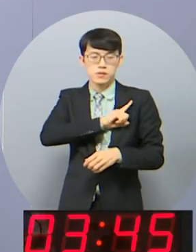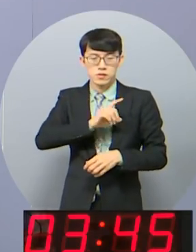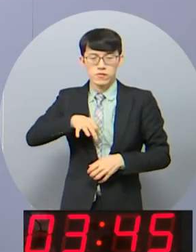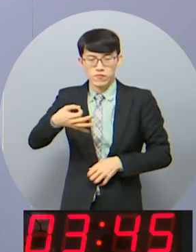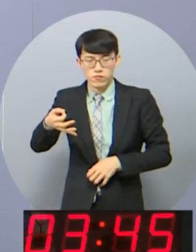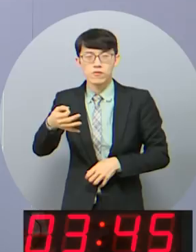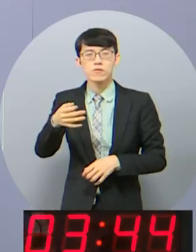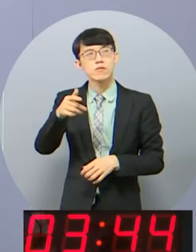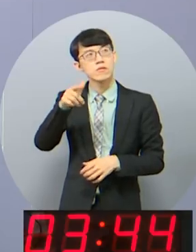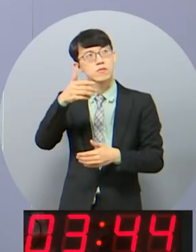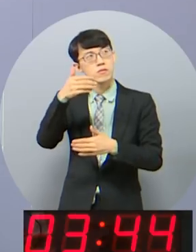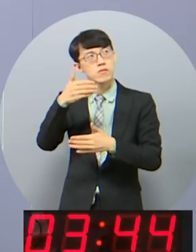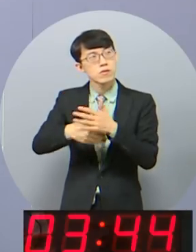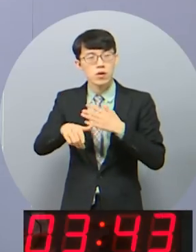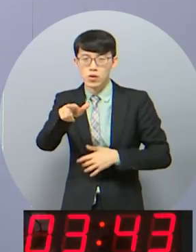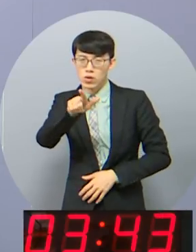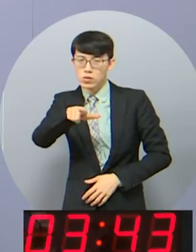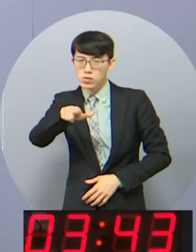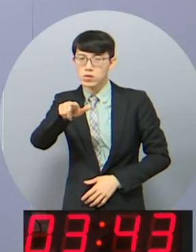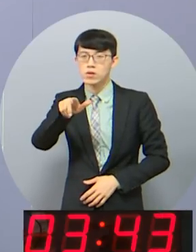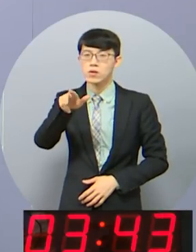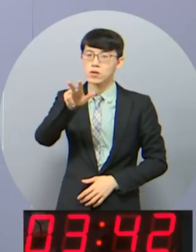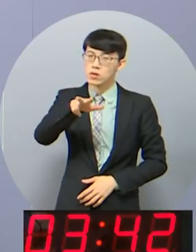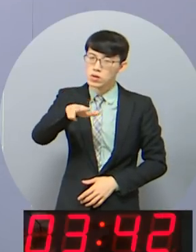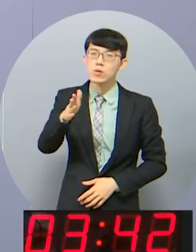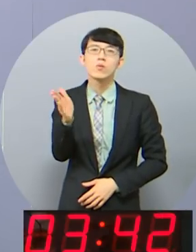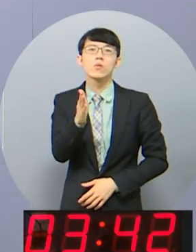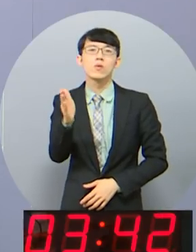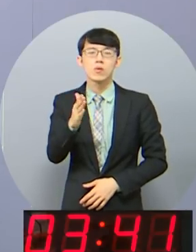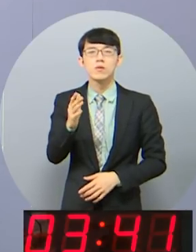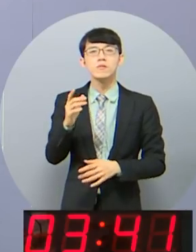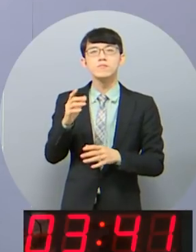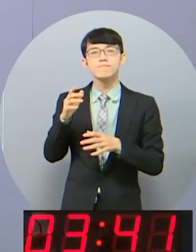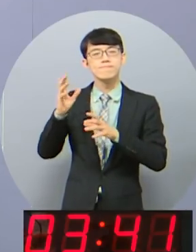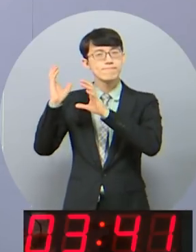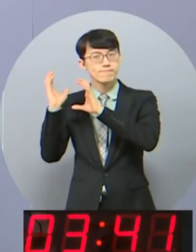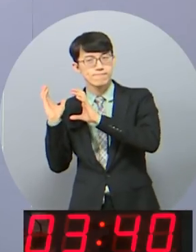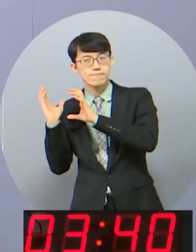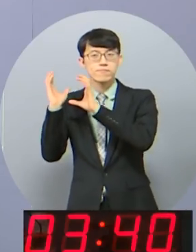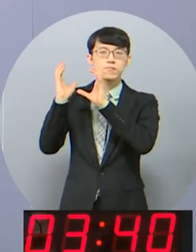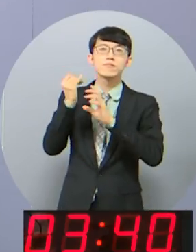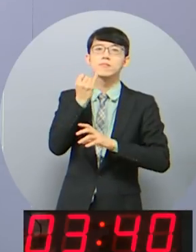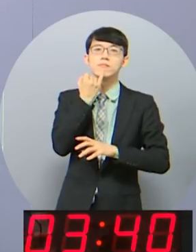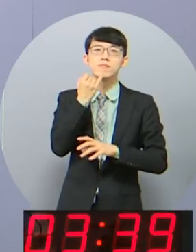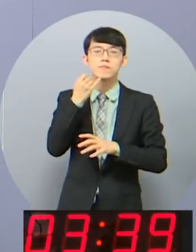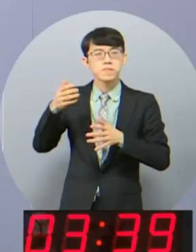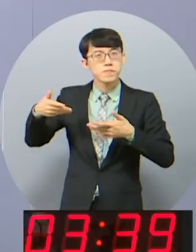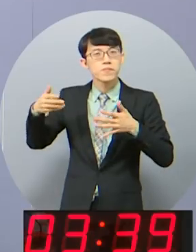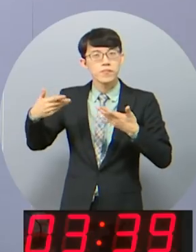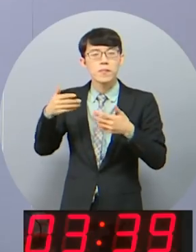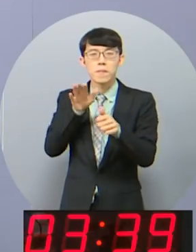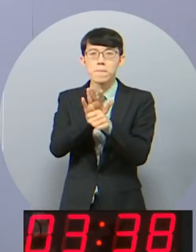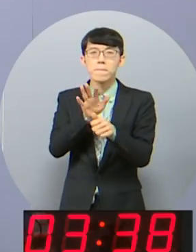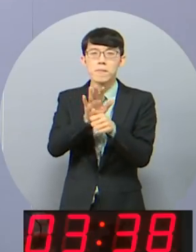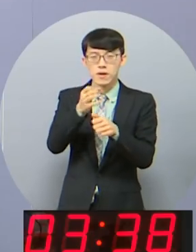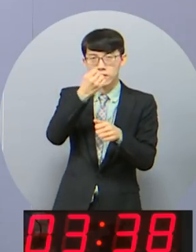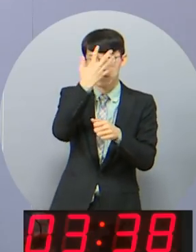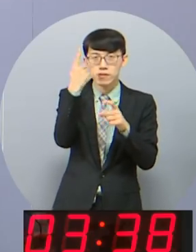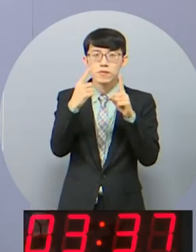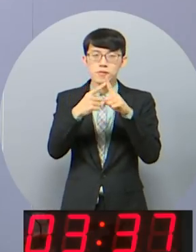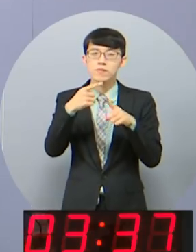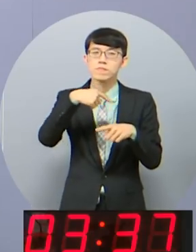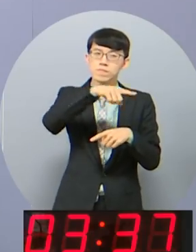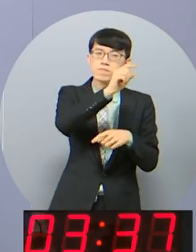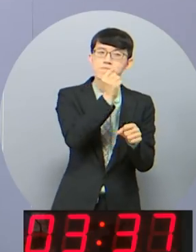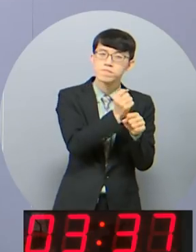少咱年轻人伊的这开支，会当我加收入，啊，伊人阿婆会当去上